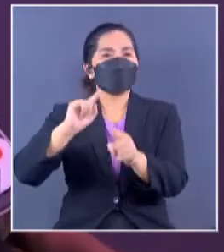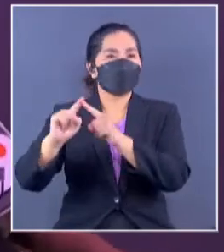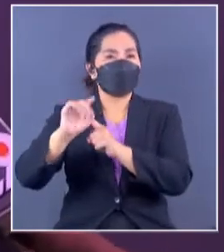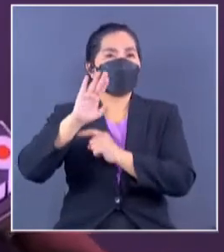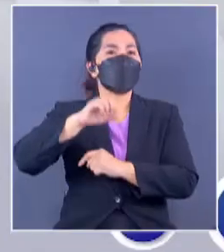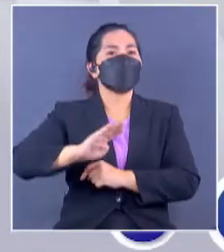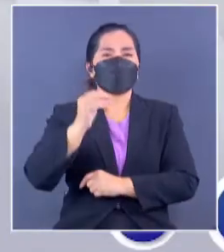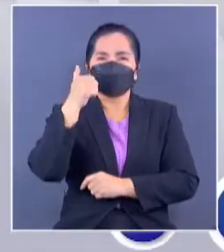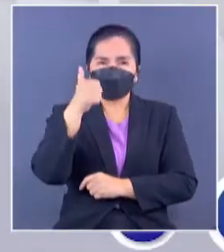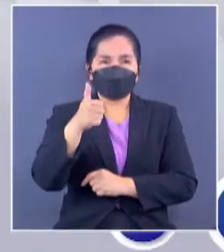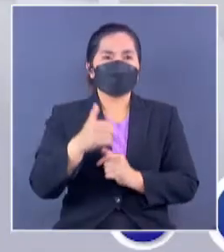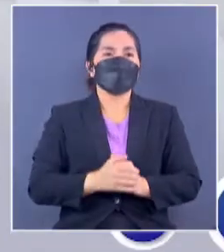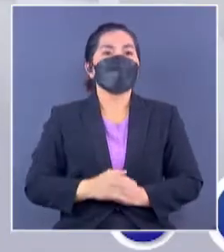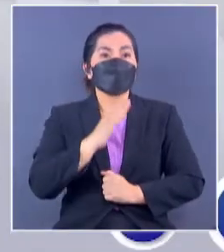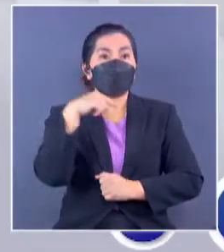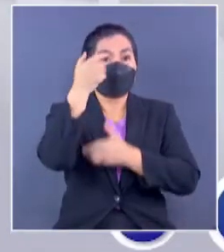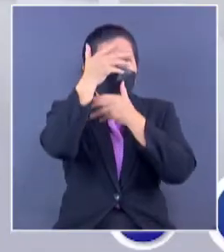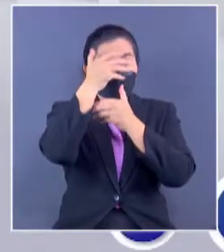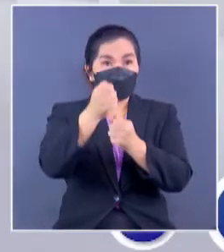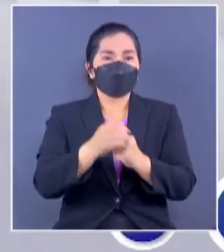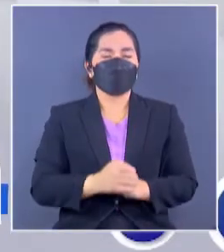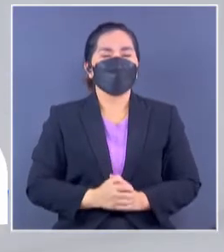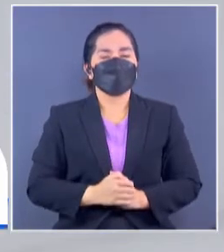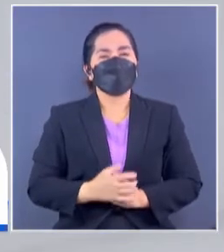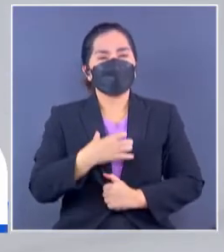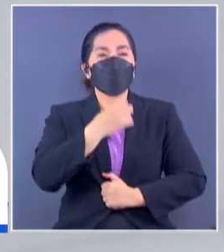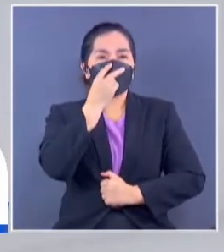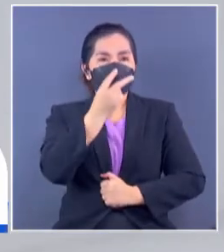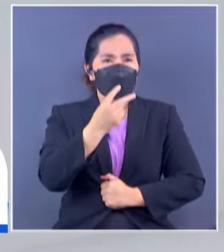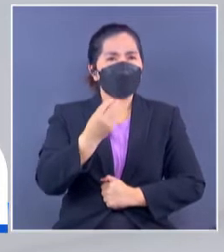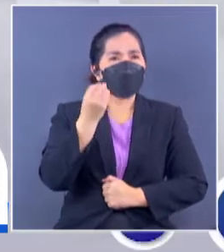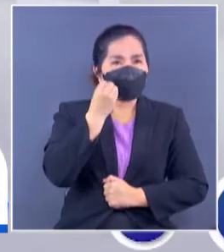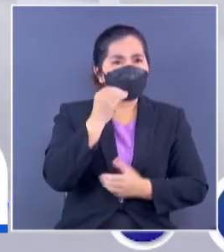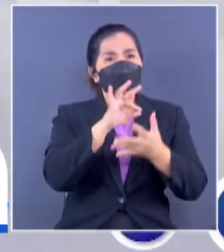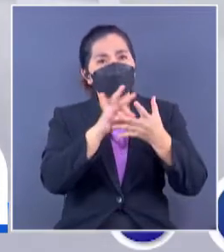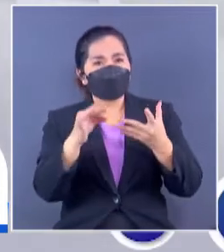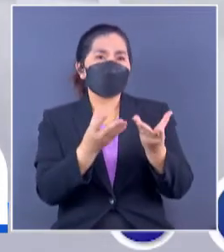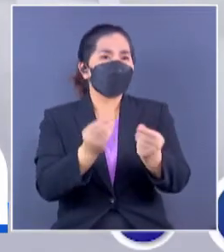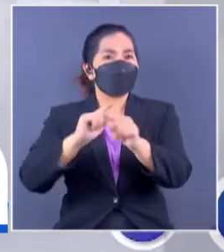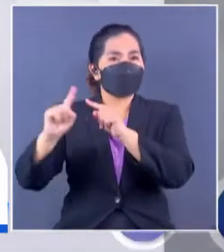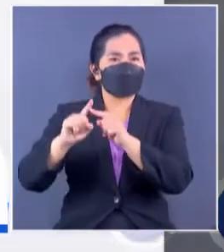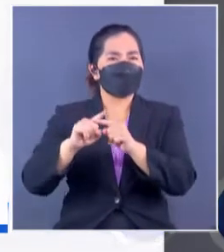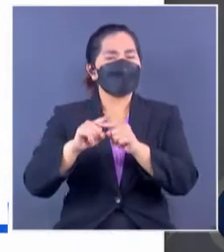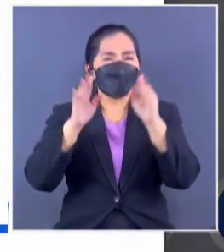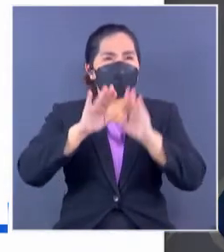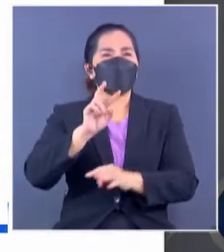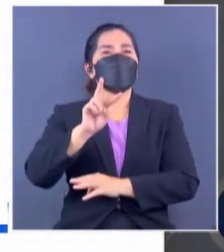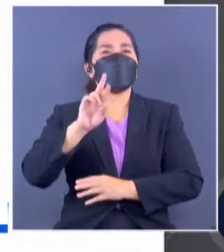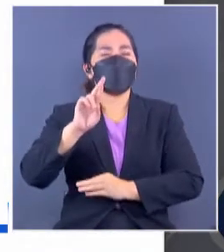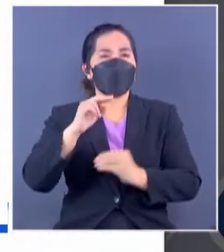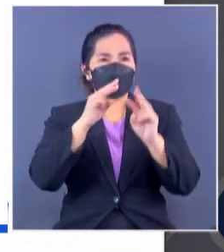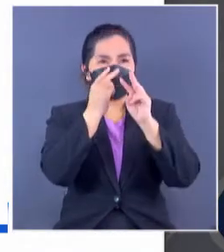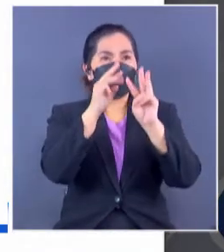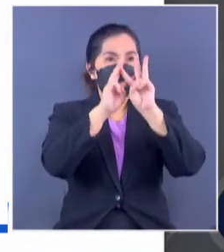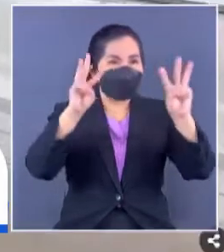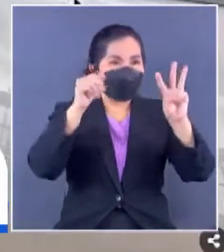ได้ สำหรับคุณผู้ชมท่านใดที่สนใจนะครับเยี่ยมชมอสังหาริมทรัพย์แบบเสมือนจริงแบบนี้เข้าไปเลยครับเข้าไปที่เว็บไซต์